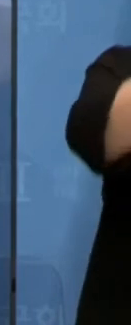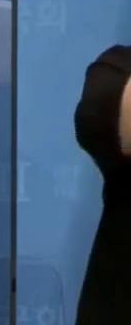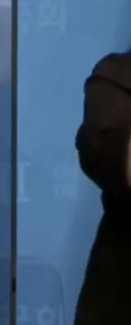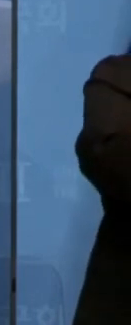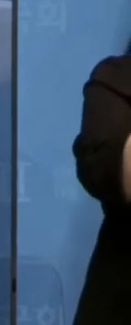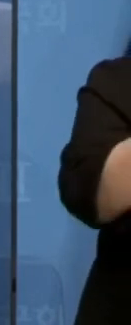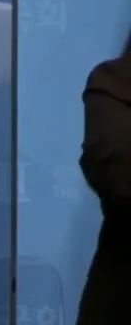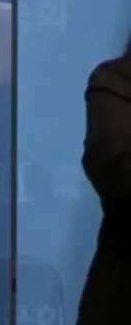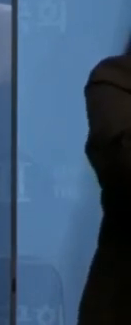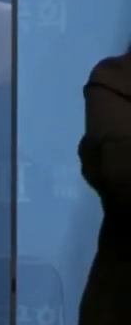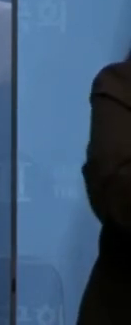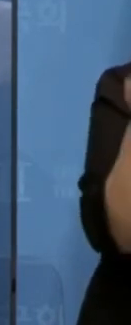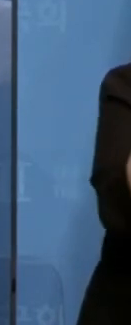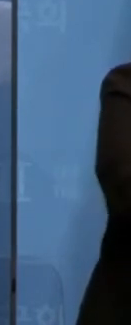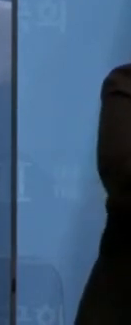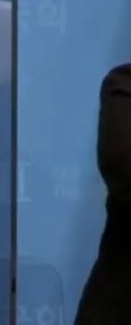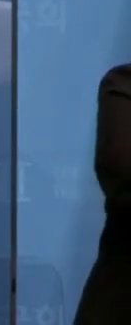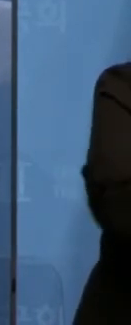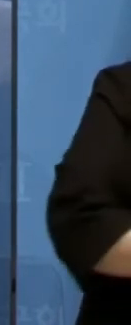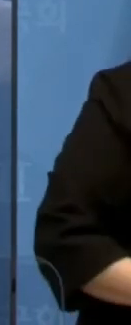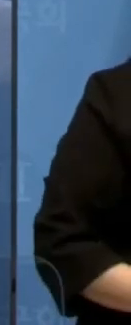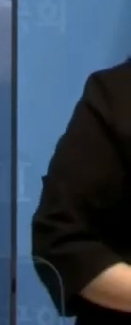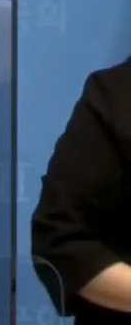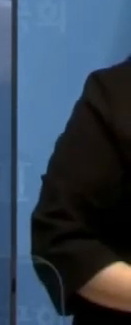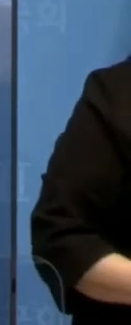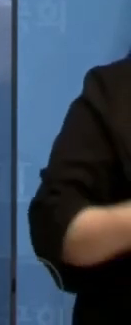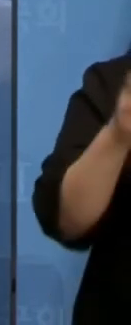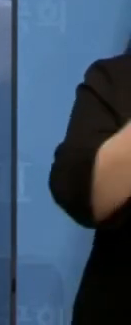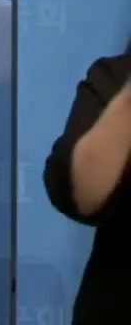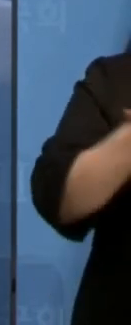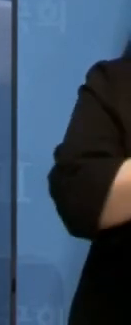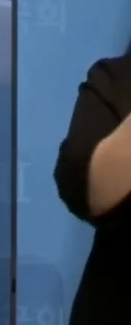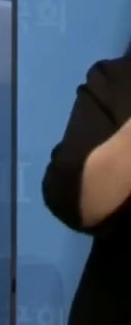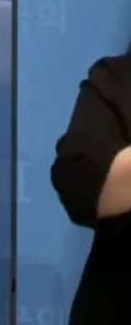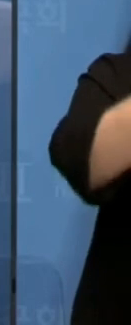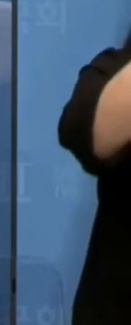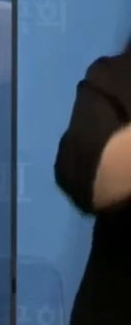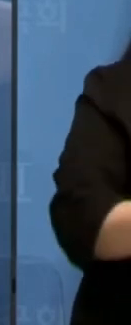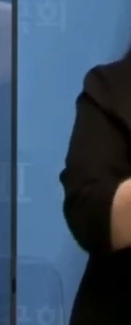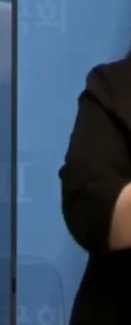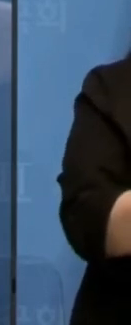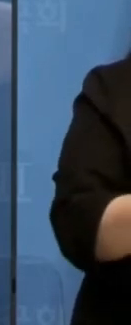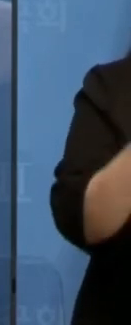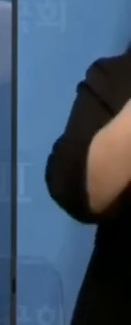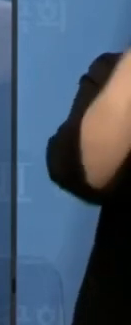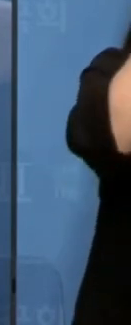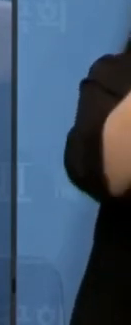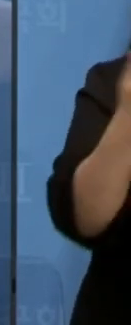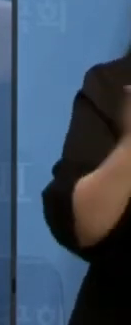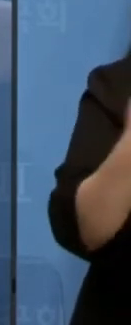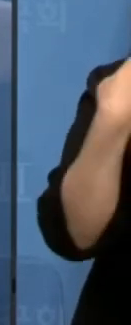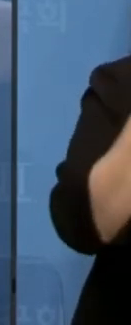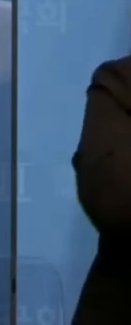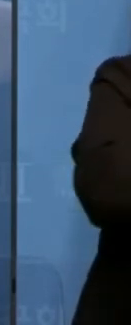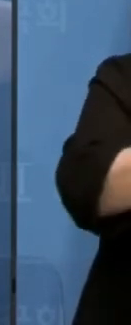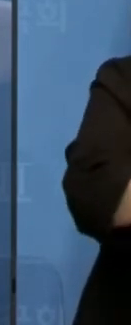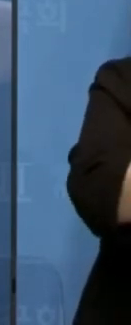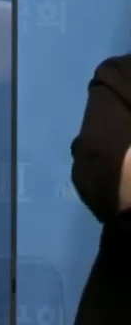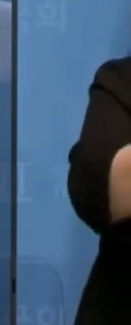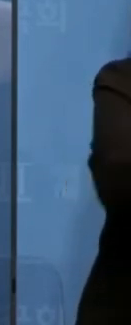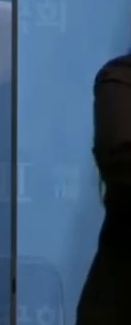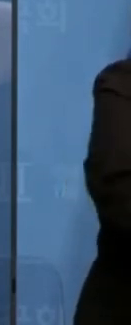내에 편입합니다. 가상자산 거래업 또는 가상자산 보관 관리업을 하려는 경우에 금융위에